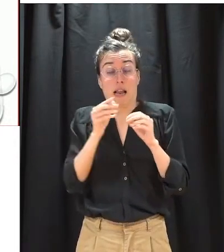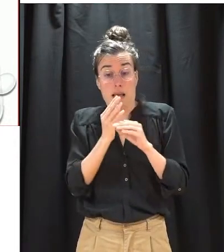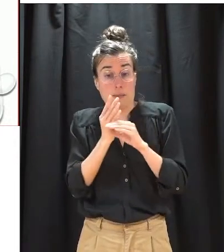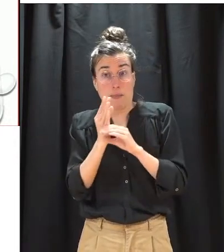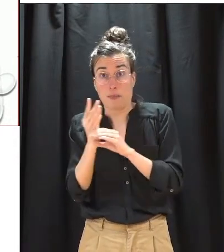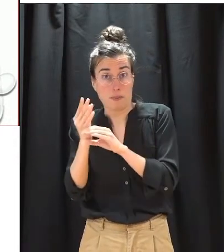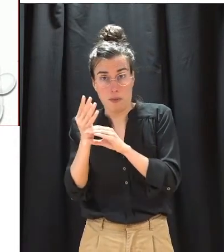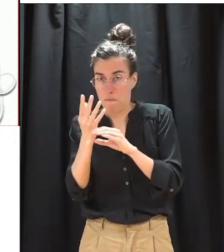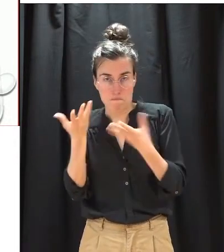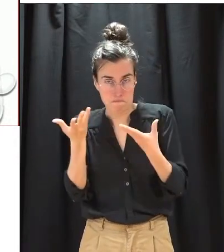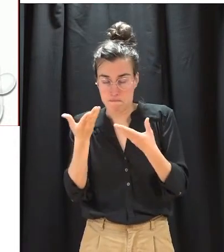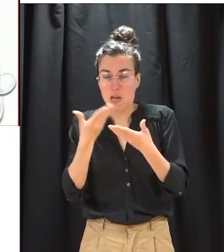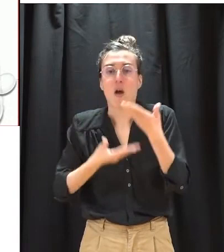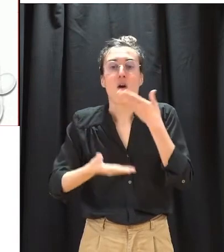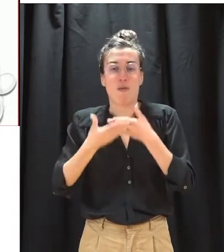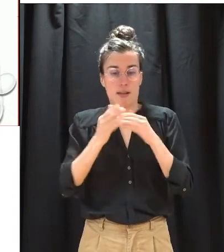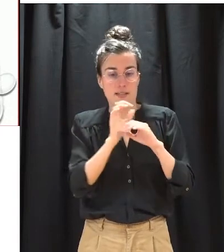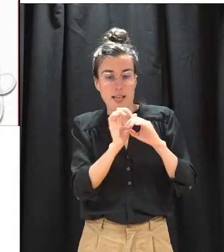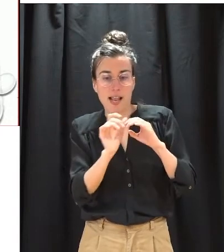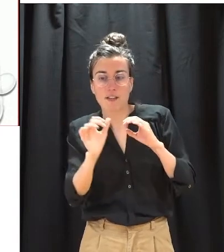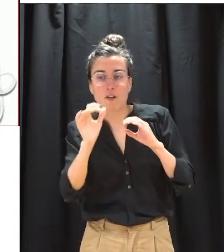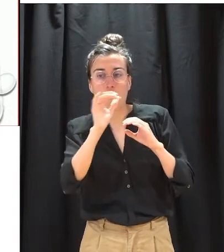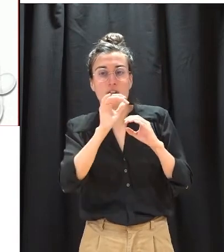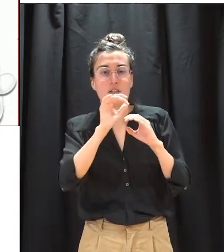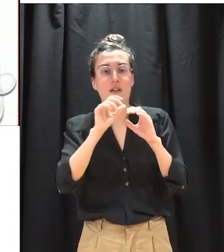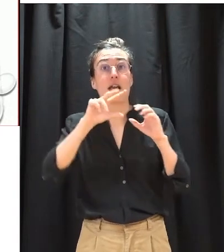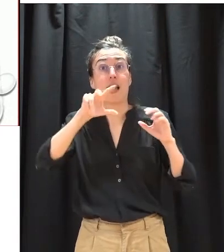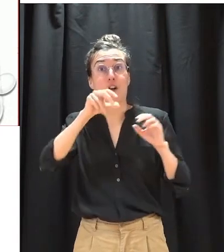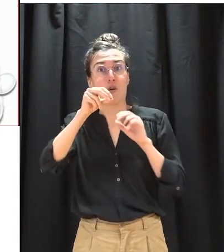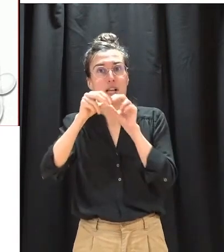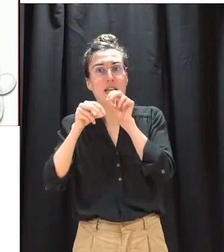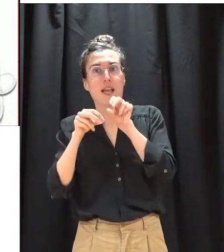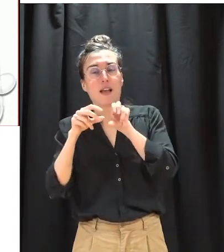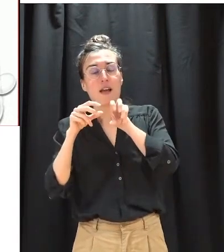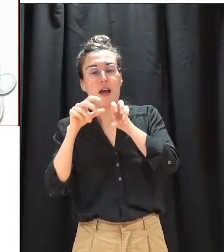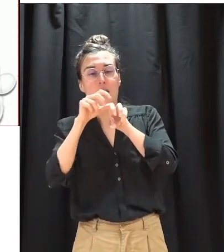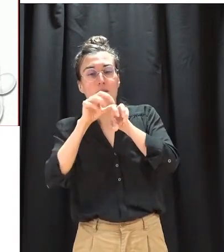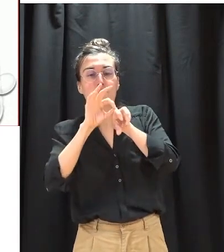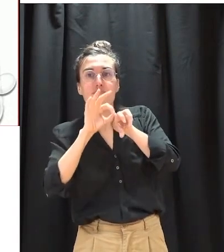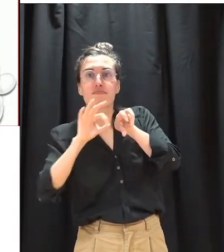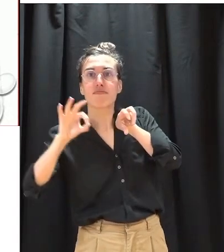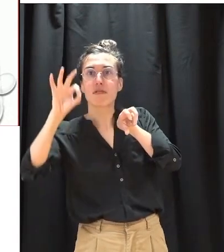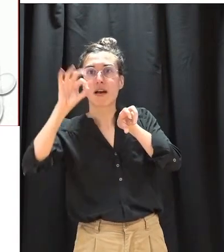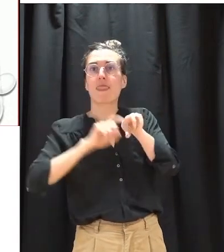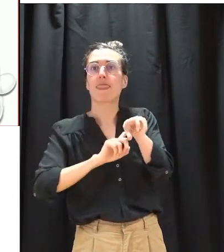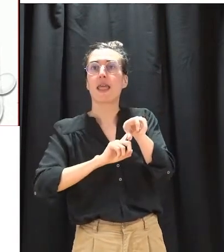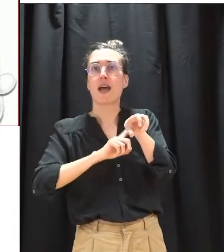nerf auditif. Et ensuite, le cerveau fera son travail de décryptage, décodage, etc.